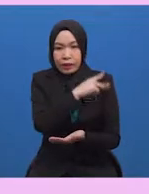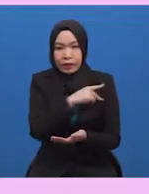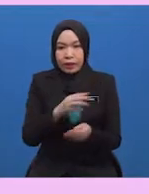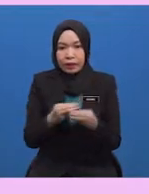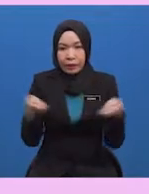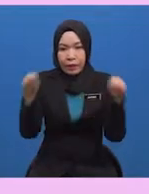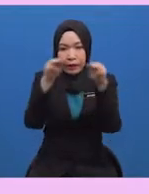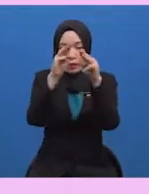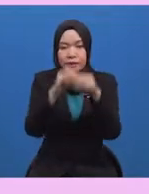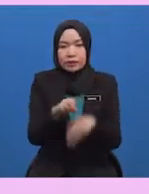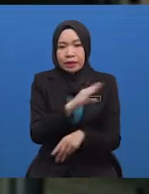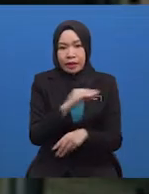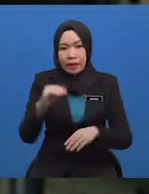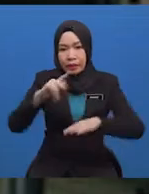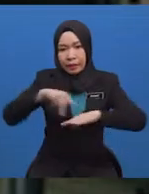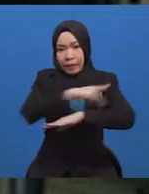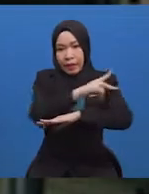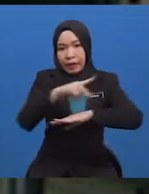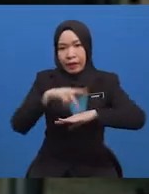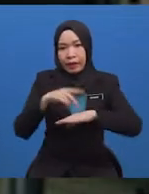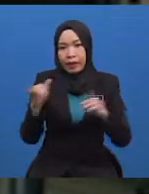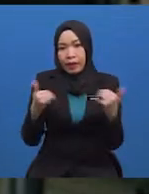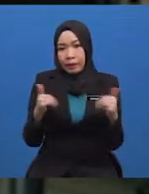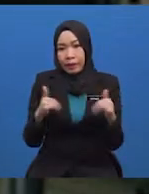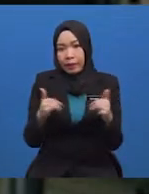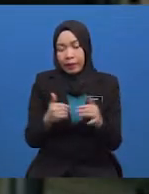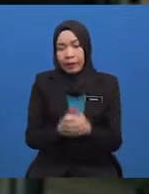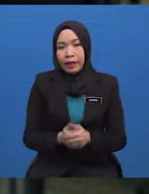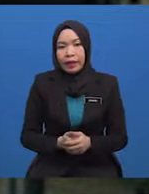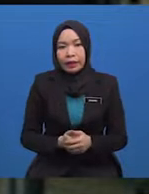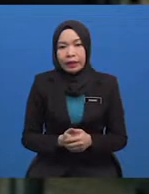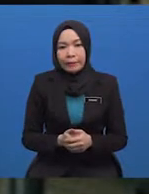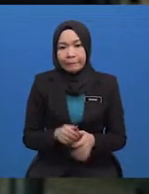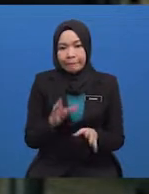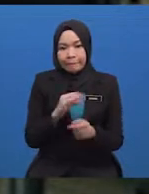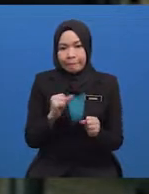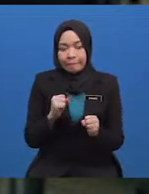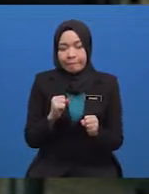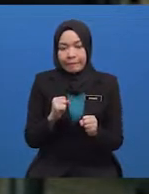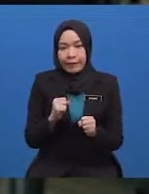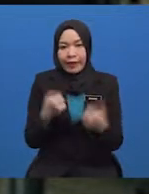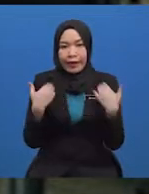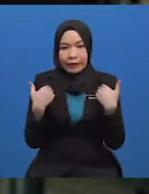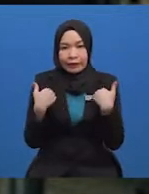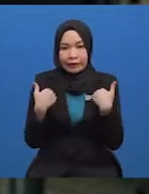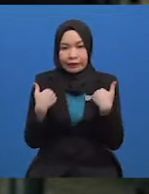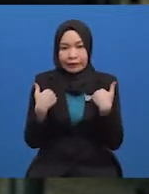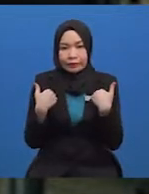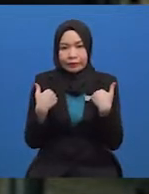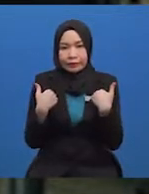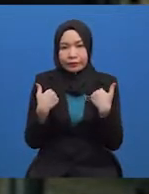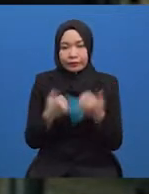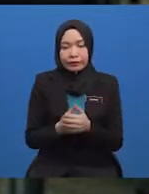dan padang permainan. Taraf pendidikan penduduk juga turut meningkat dengan adanya akses pendidikan